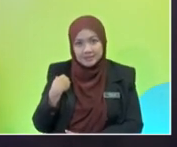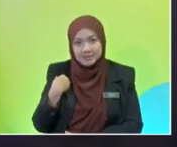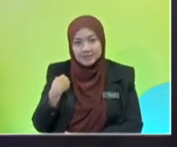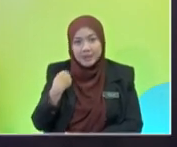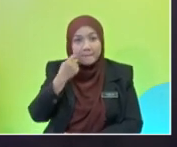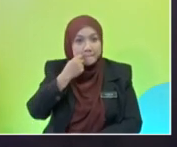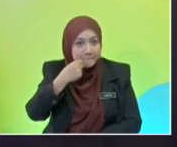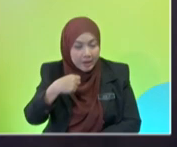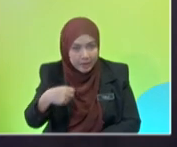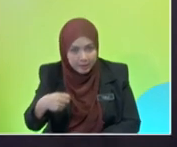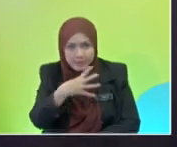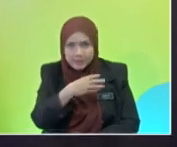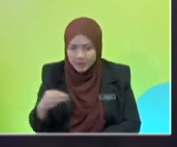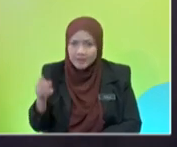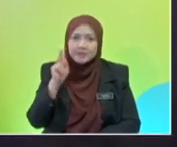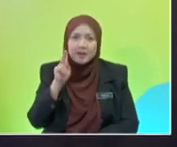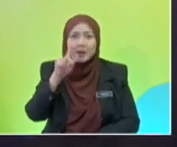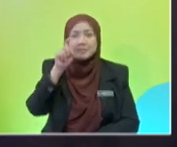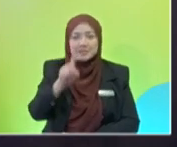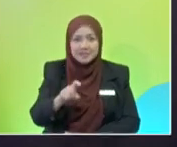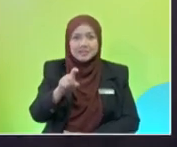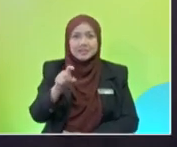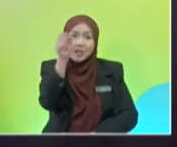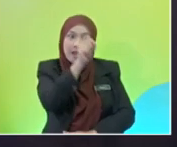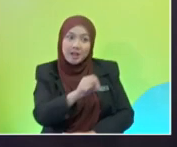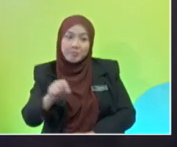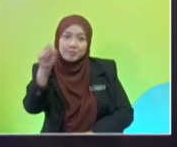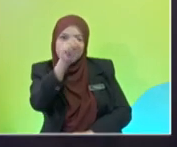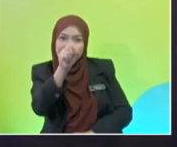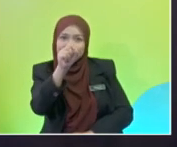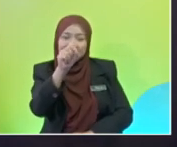di tempat latihan boleh boleh